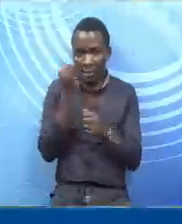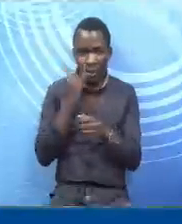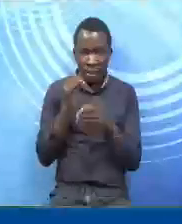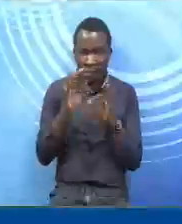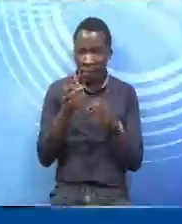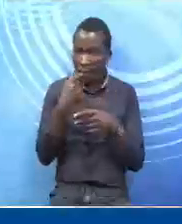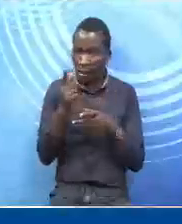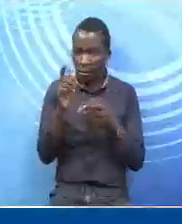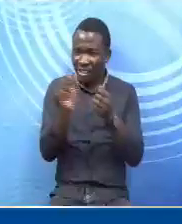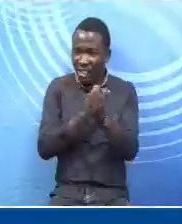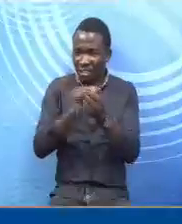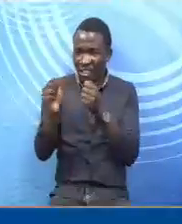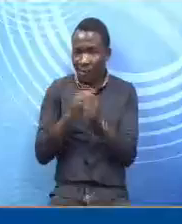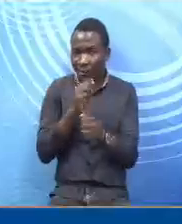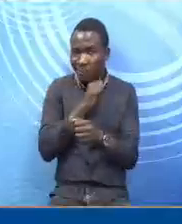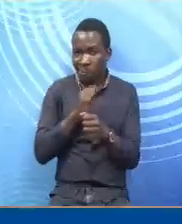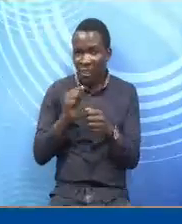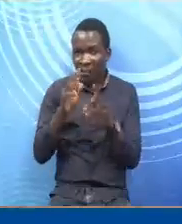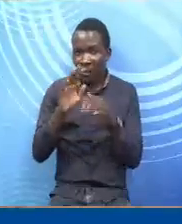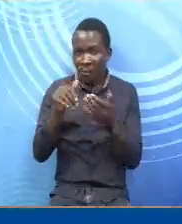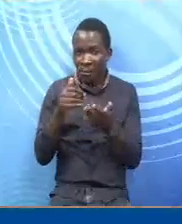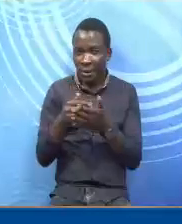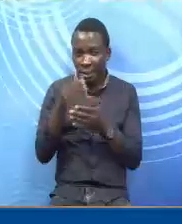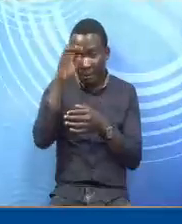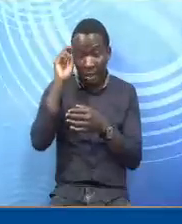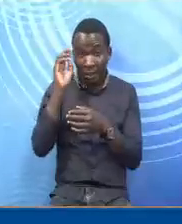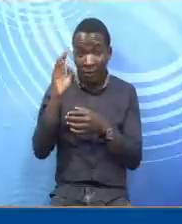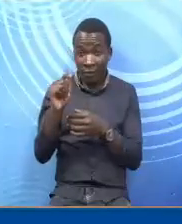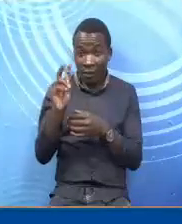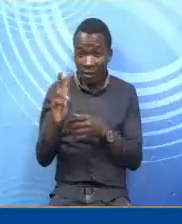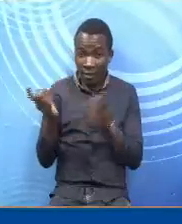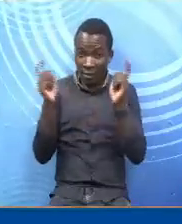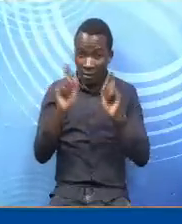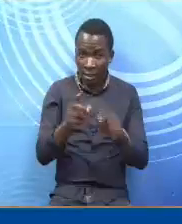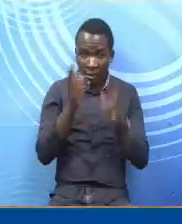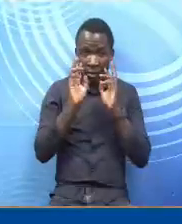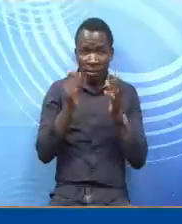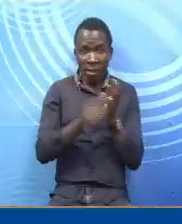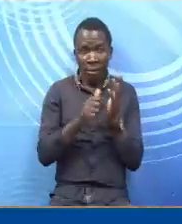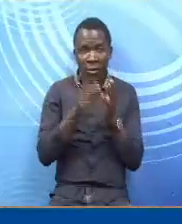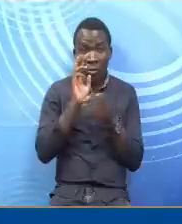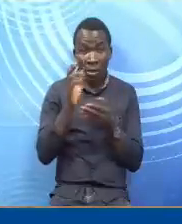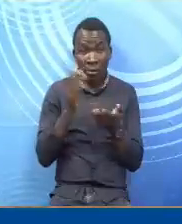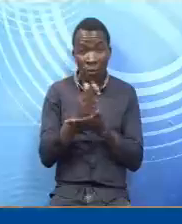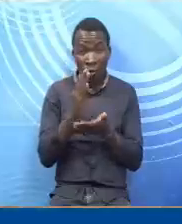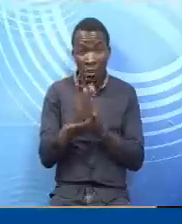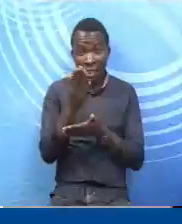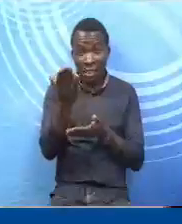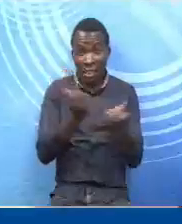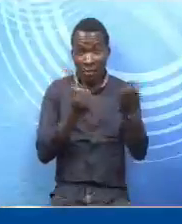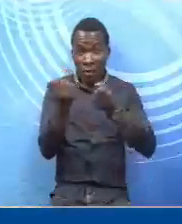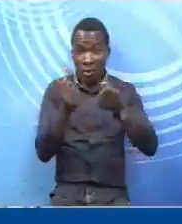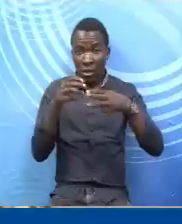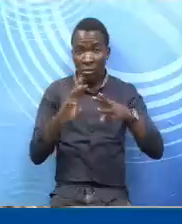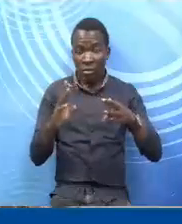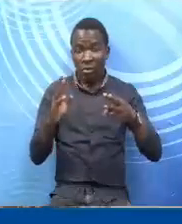ngo zashwanyaguritse. Ibi byatumye BTN TV tuhagera maze tureba iki kibazo, dusanga koko izi modoka uburyo zagaramye